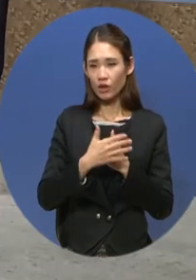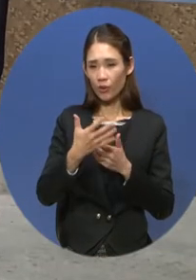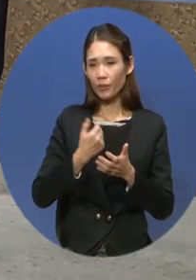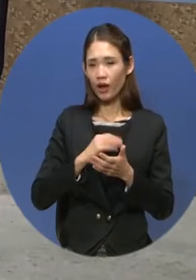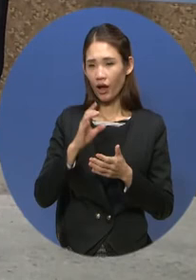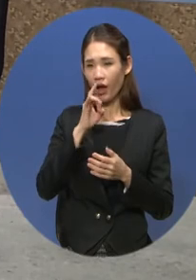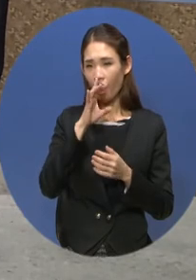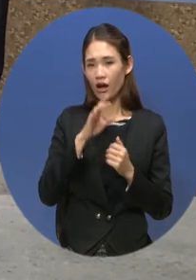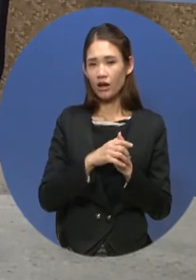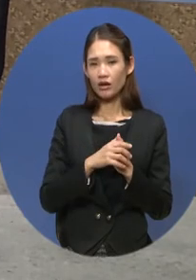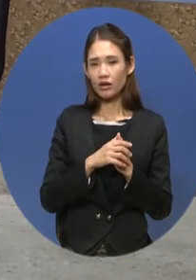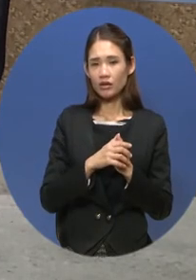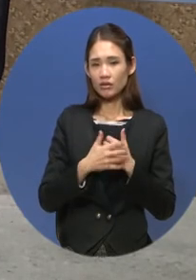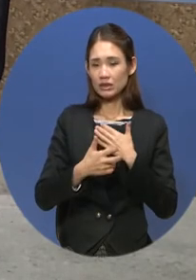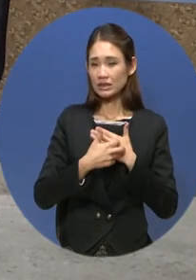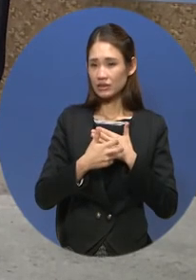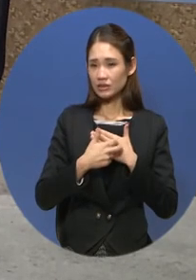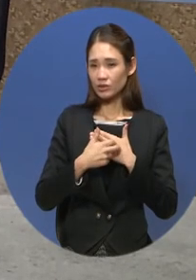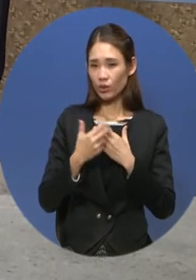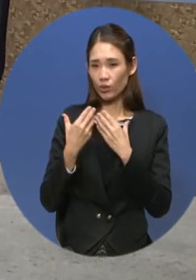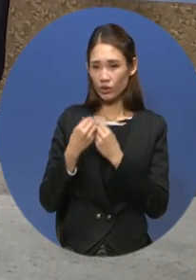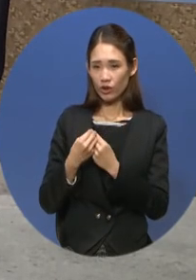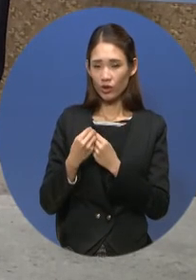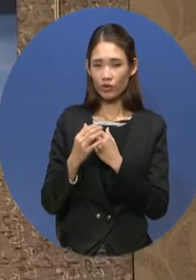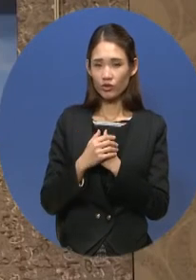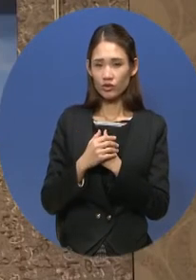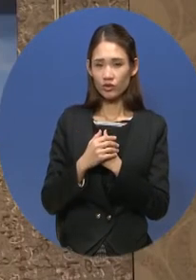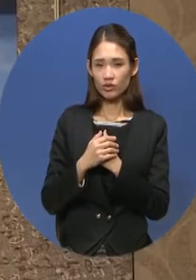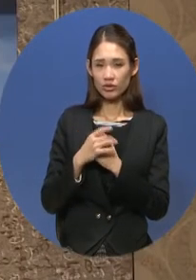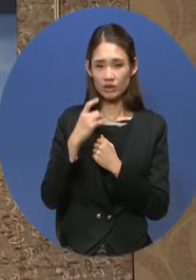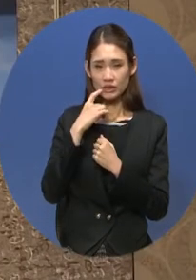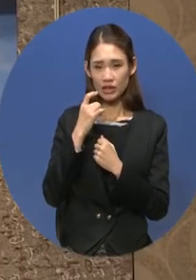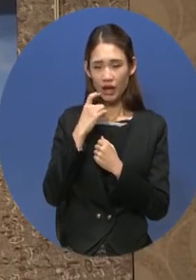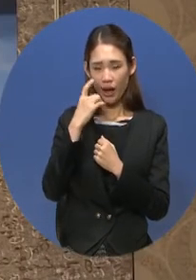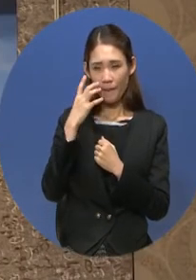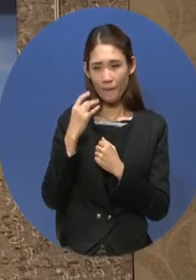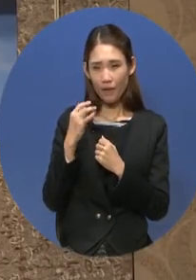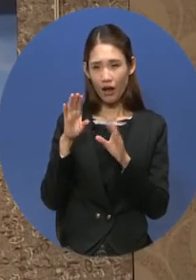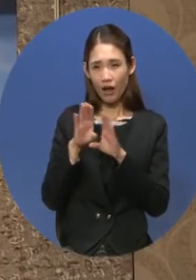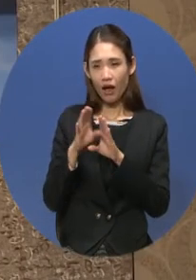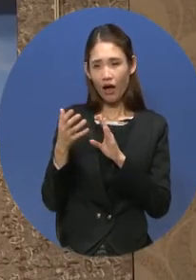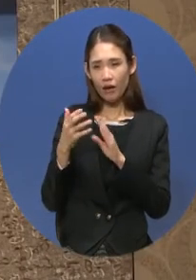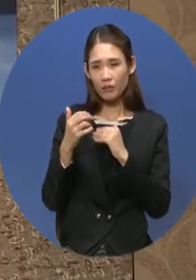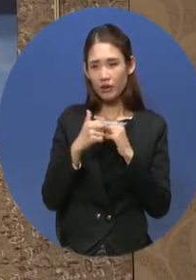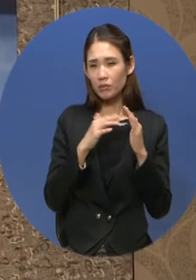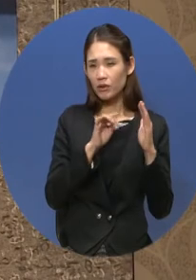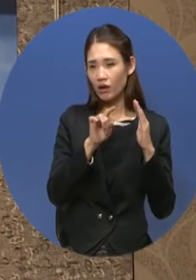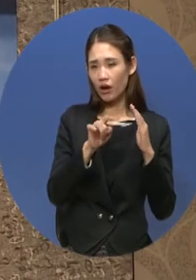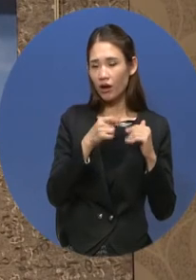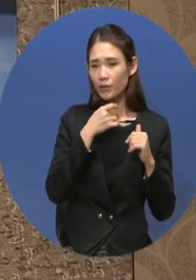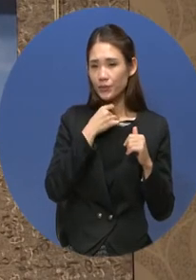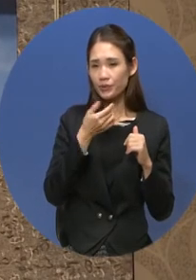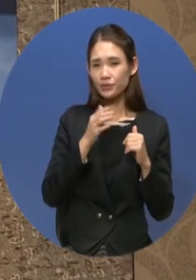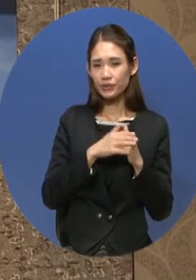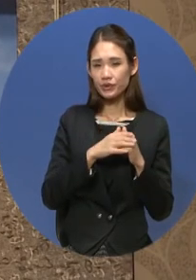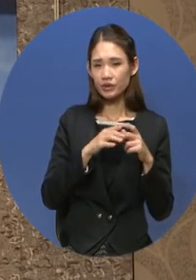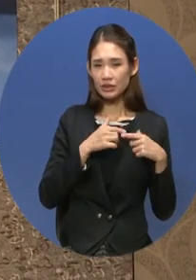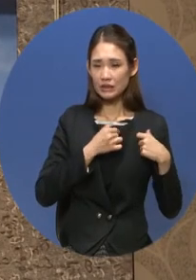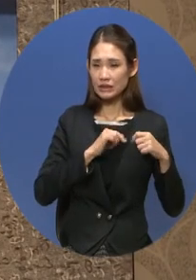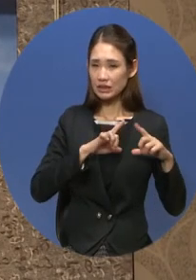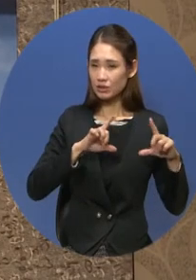어렵고 이제 특히 의료 같은 경우 이제 뭐 예. 이가 빠져서 아파서 병원을 가야 되는데 이제 신분이